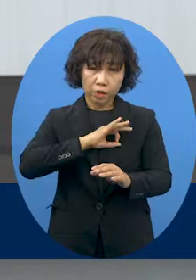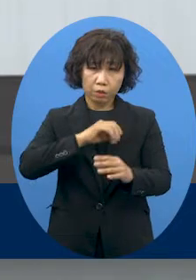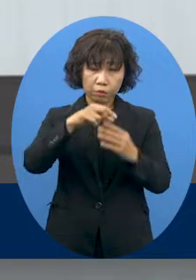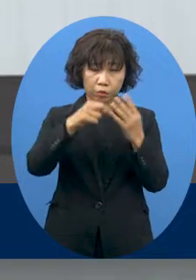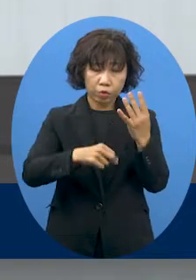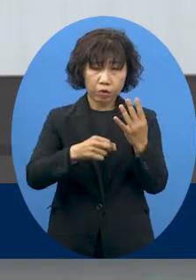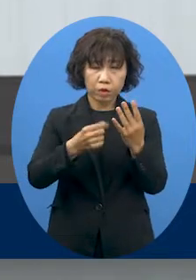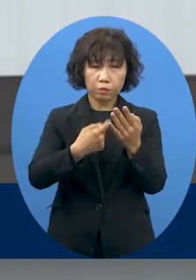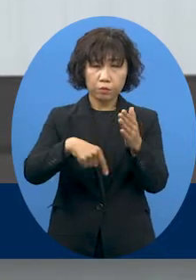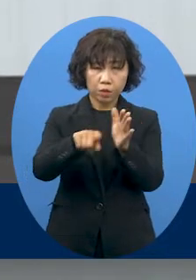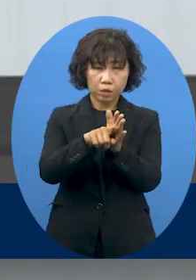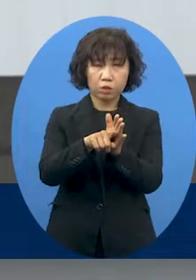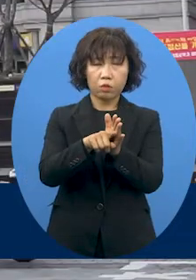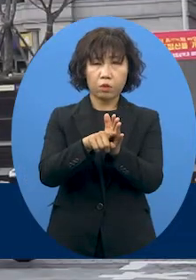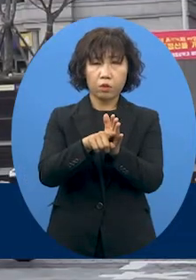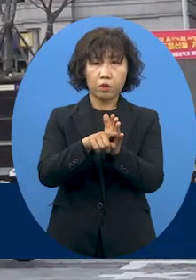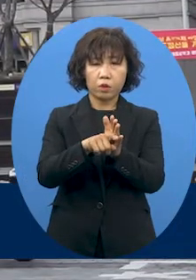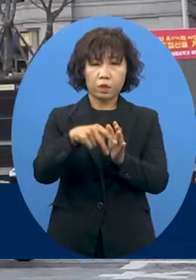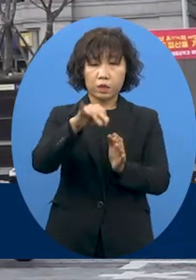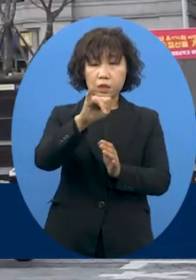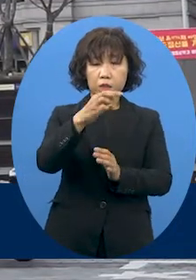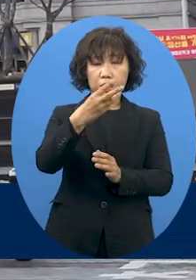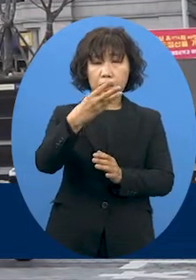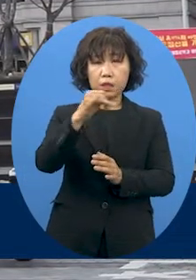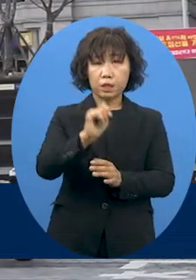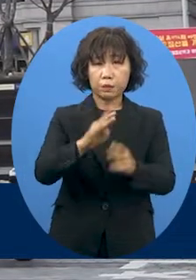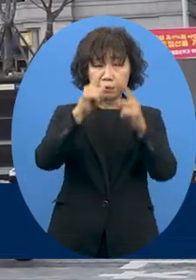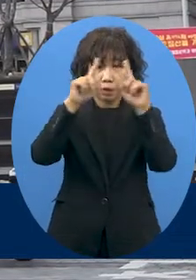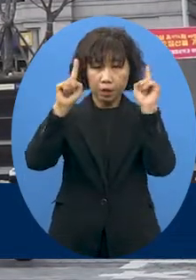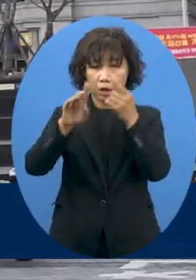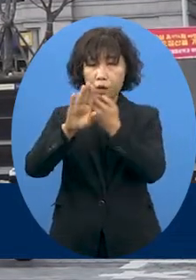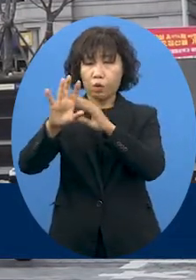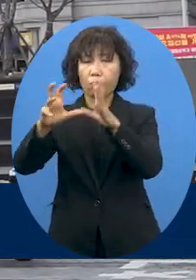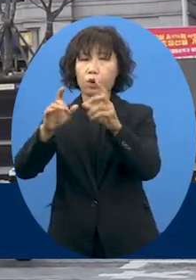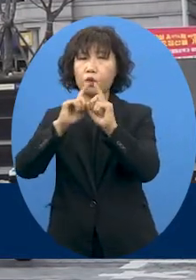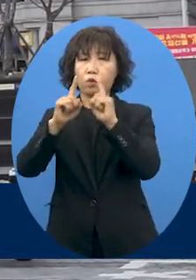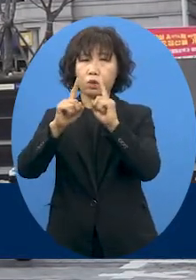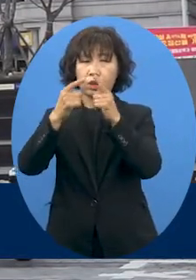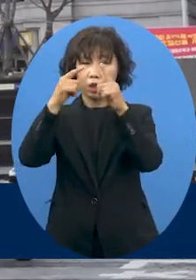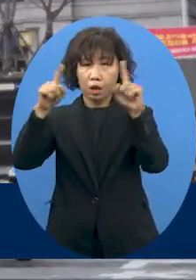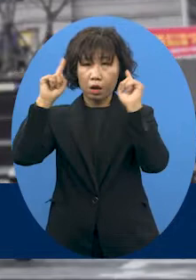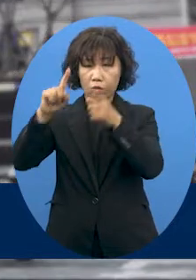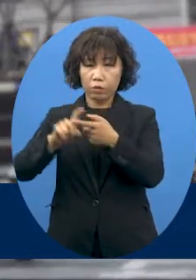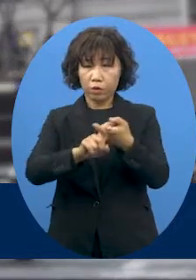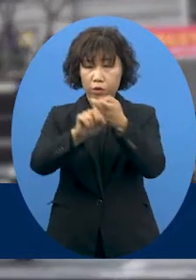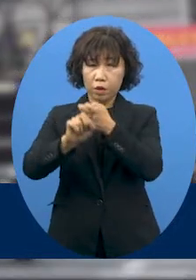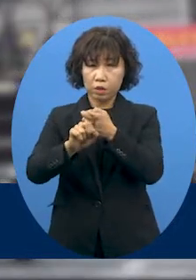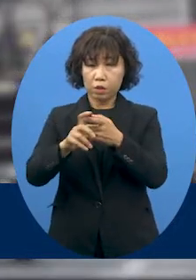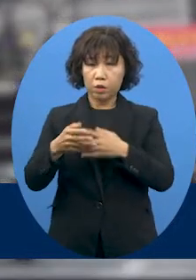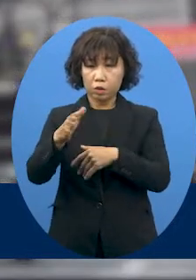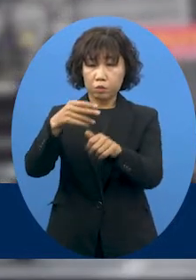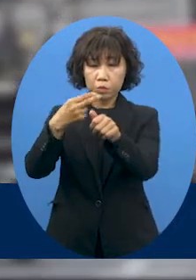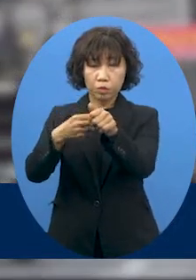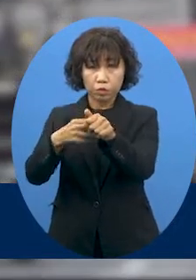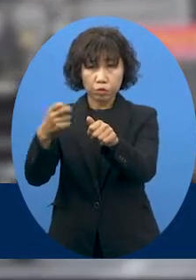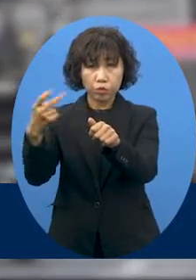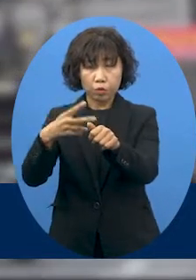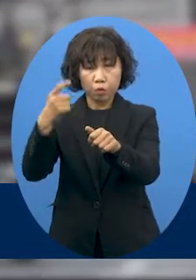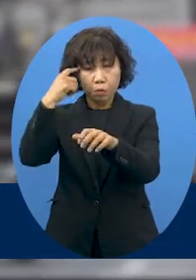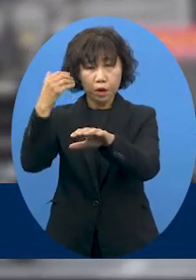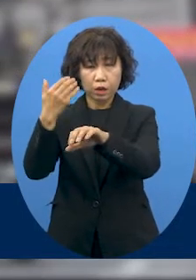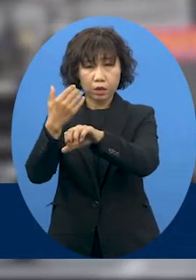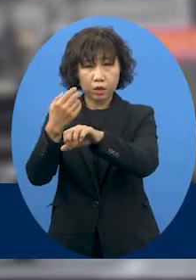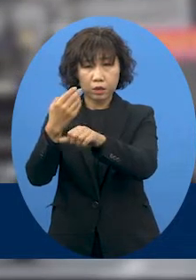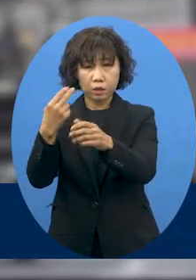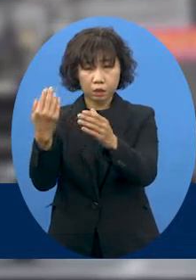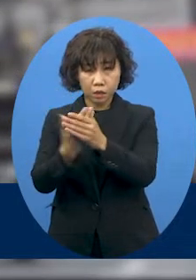평생학습 프로그램을 제공하기 위해 서울시립대학교 한국외국어대학교 와 연계해 전문 교수진과 박사 연구원